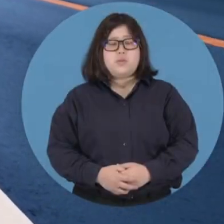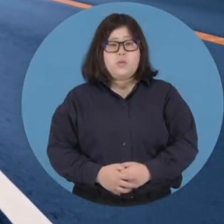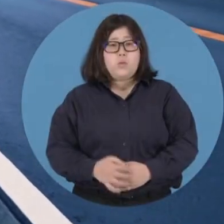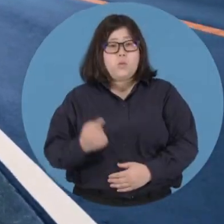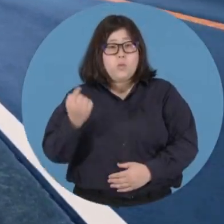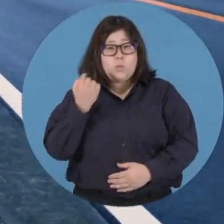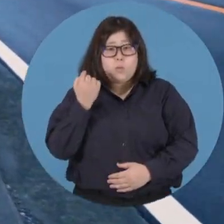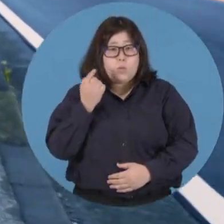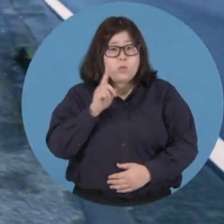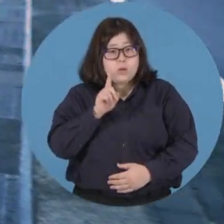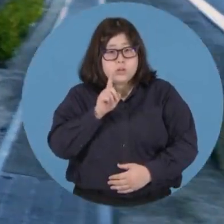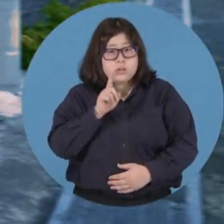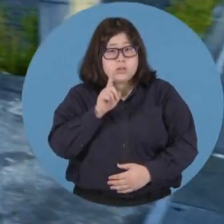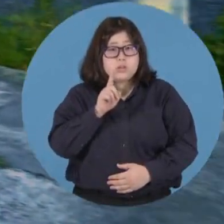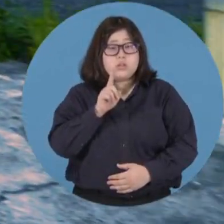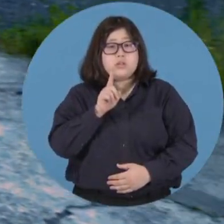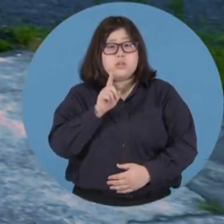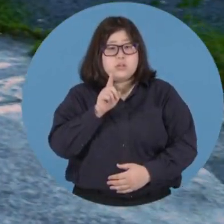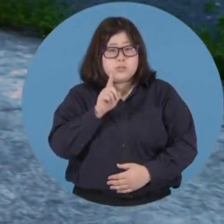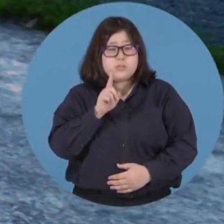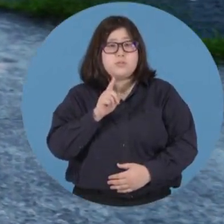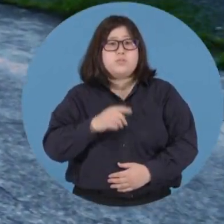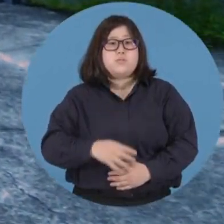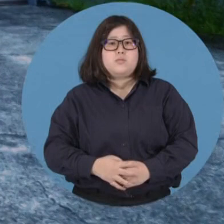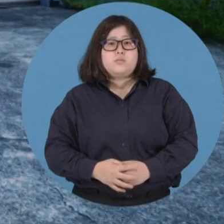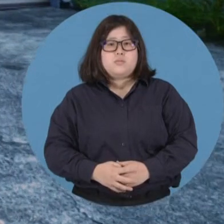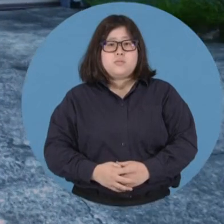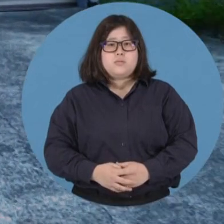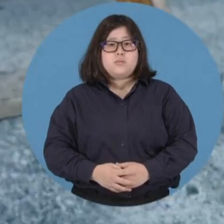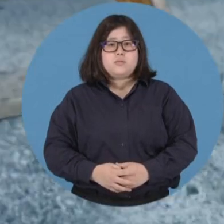か音が聞こえる。なんだろう。